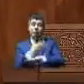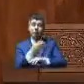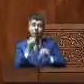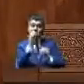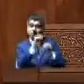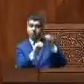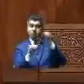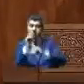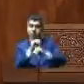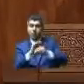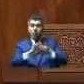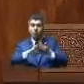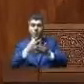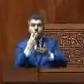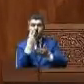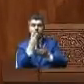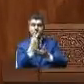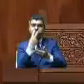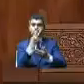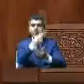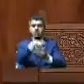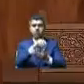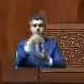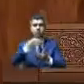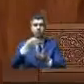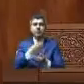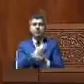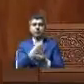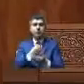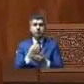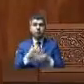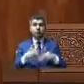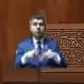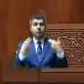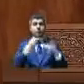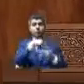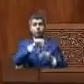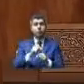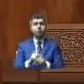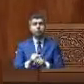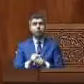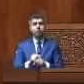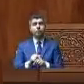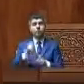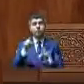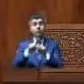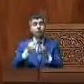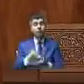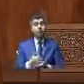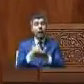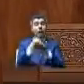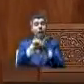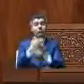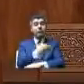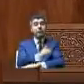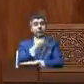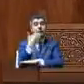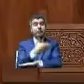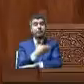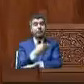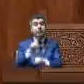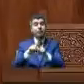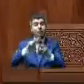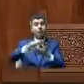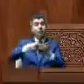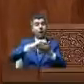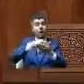المستوردة المستوردة للمعايير التقنية والصحية. وفيما يتعلق بدعم التصدير أبرمت الحكومة عدة